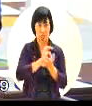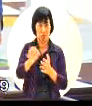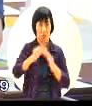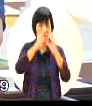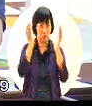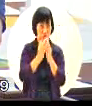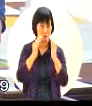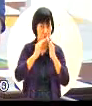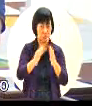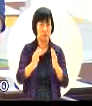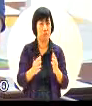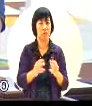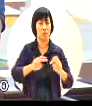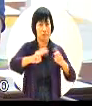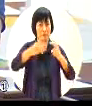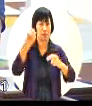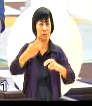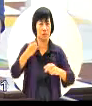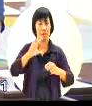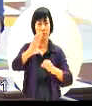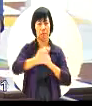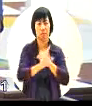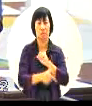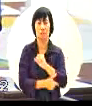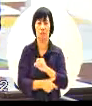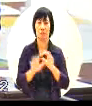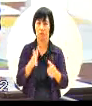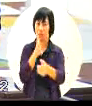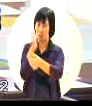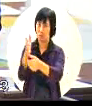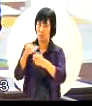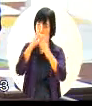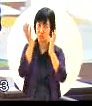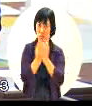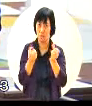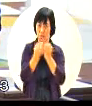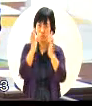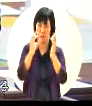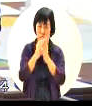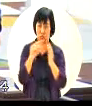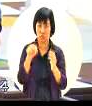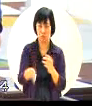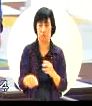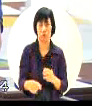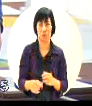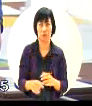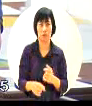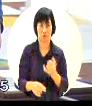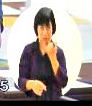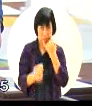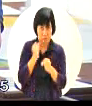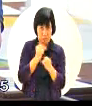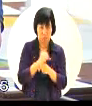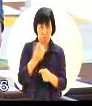请教咱杜花姐吼，这个所在的机会是毋是？有可行性，